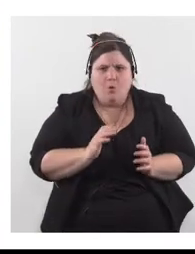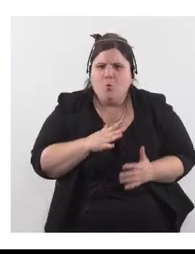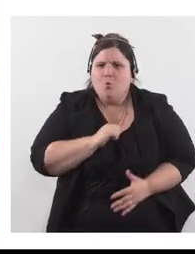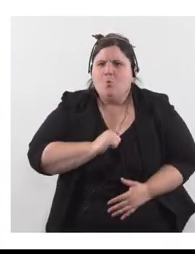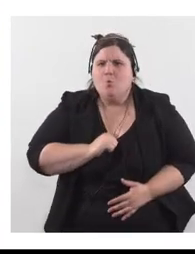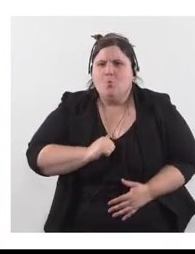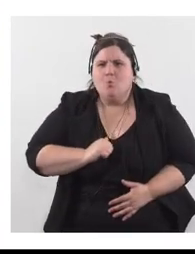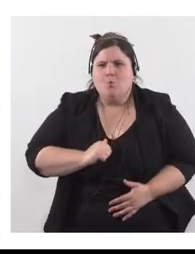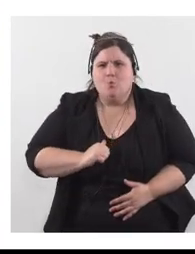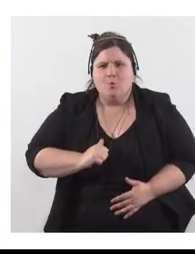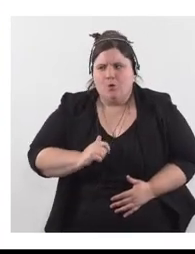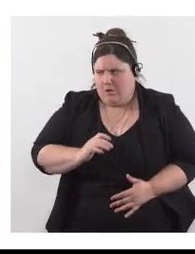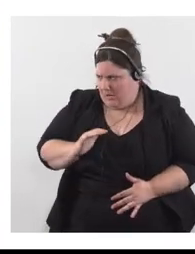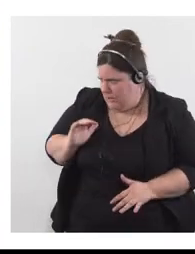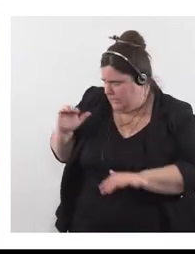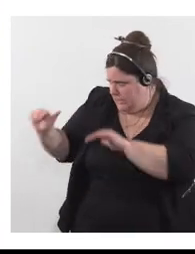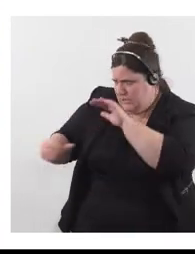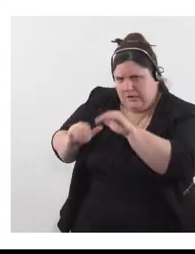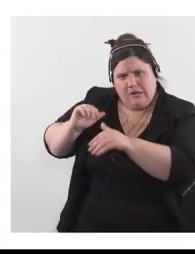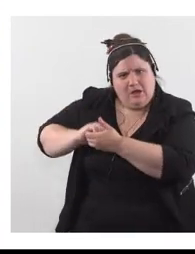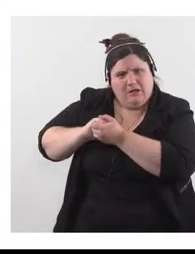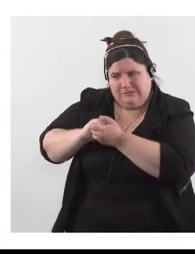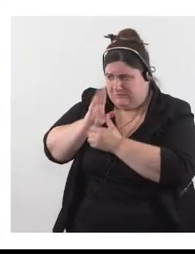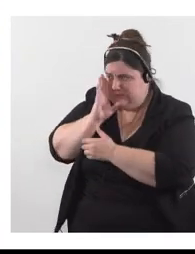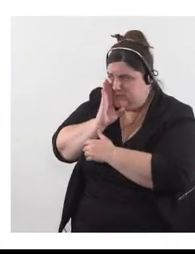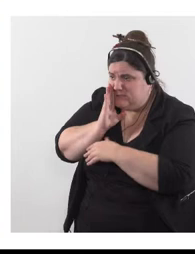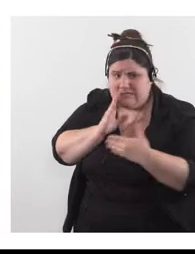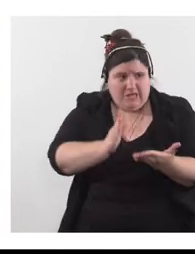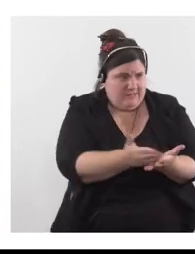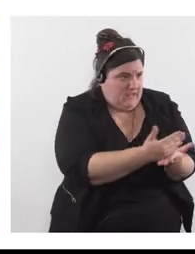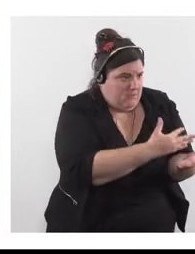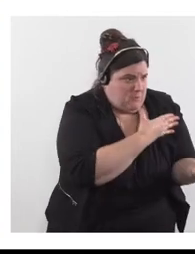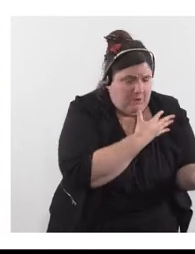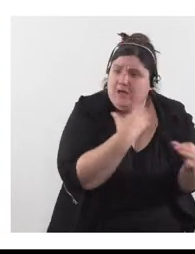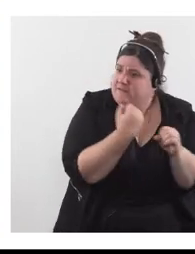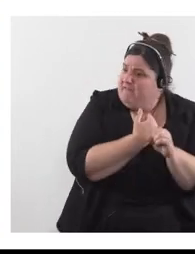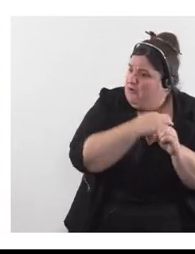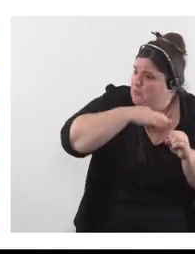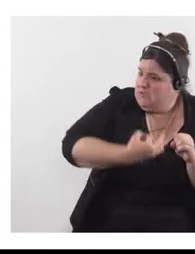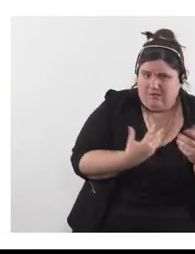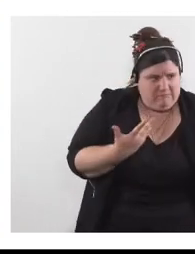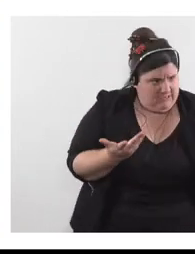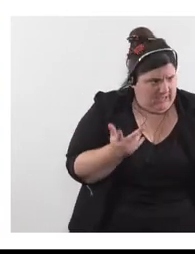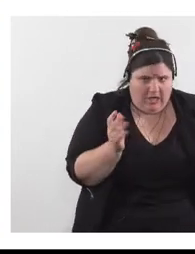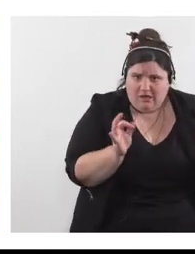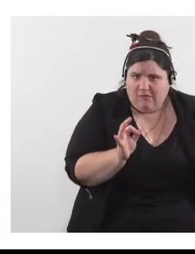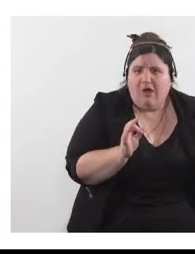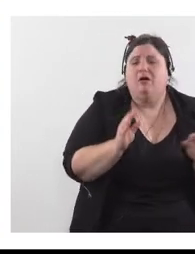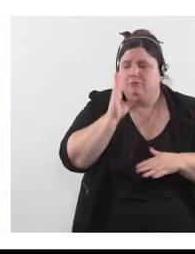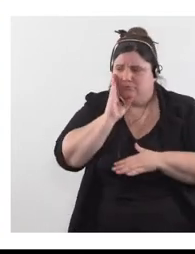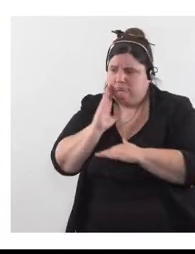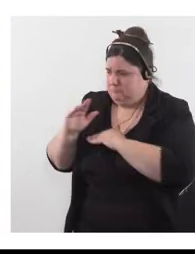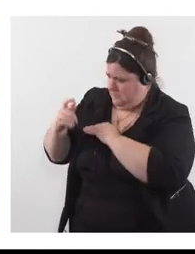J'avais demandé à mes amis de me soutenir financièrement. Ce jour-là, j'ai mis de